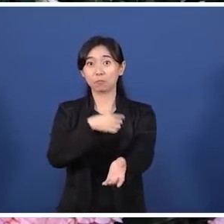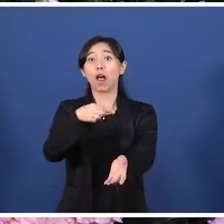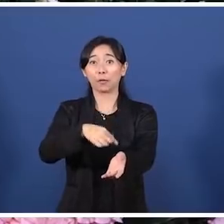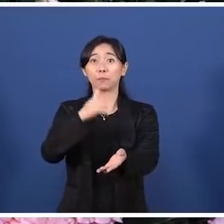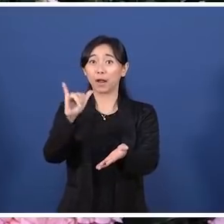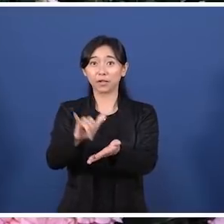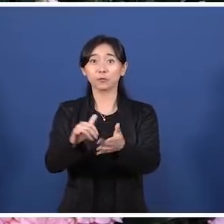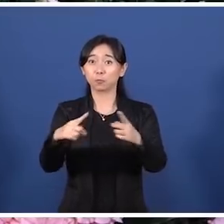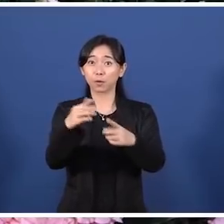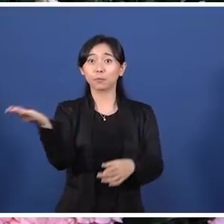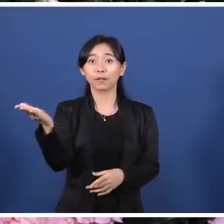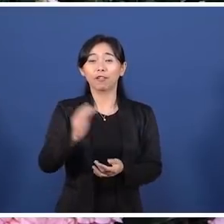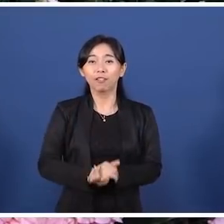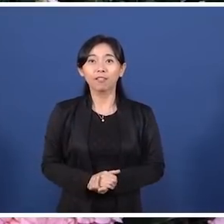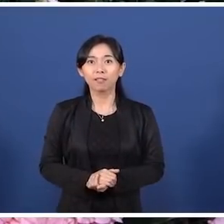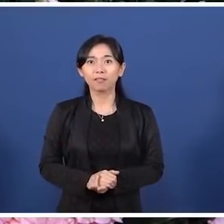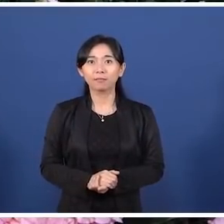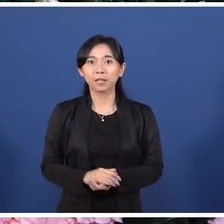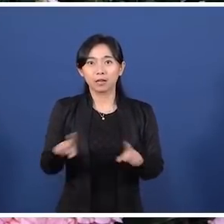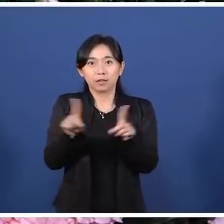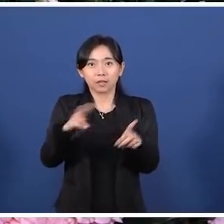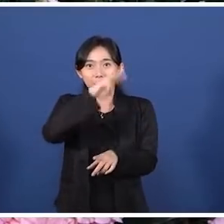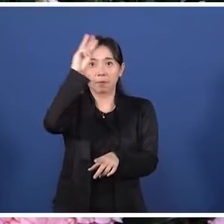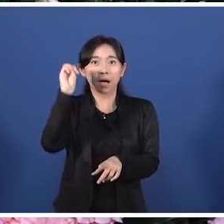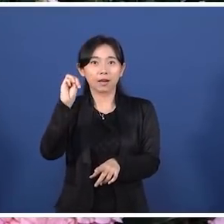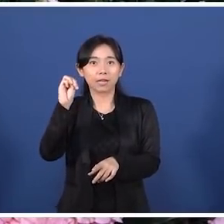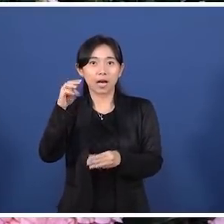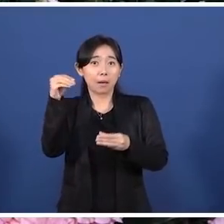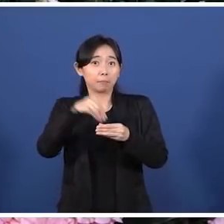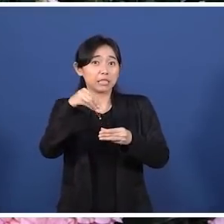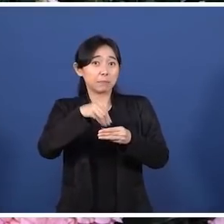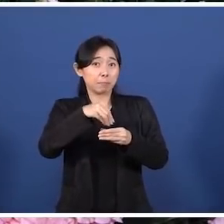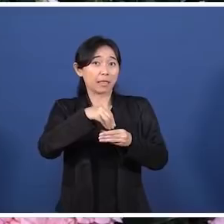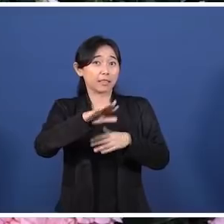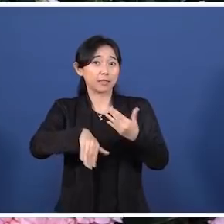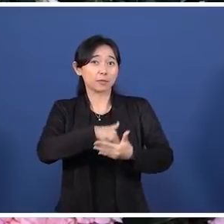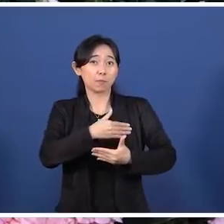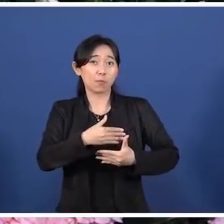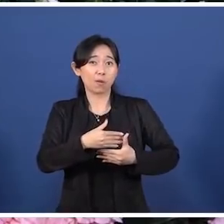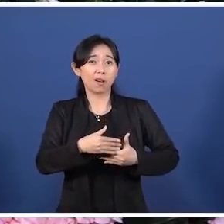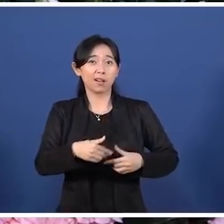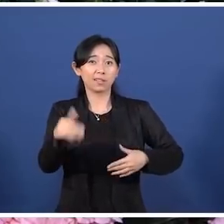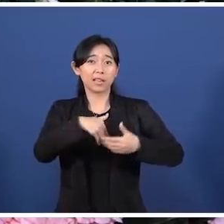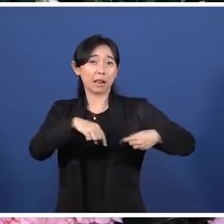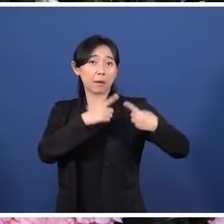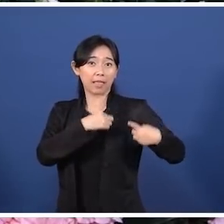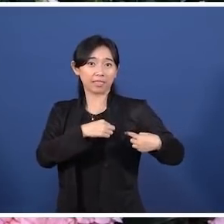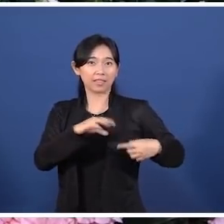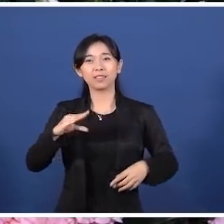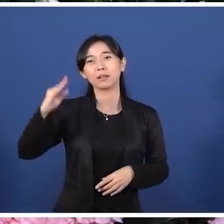gembala-gembala itu kepada mereka. Tetapi Maria menyimpan segala perkara itu di dalam hatinya dan